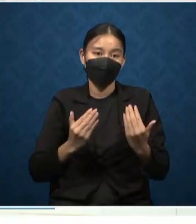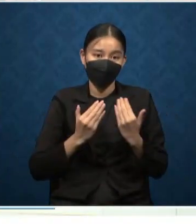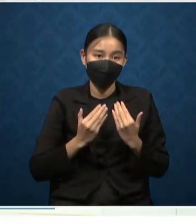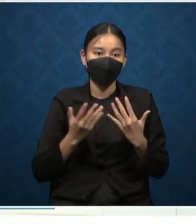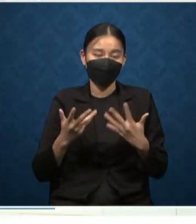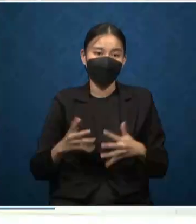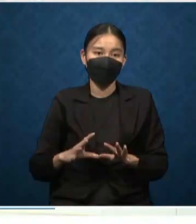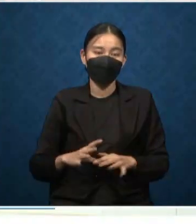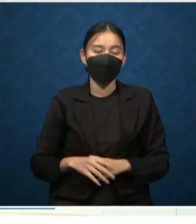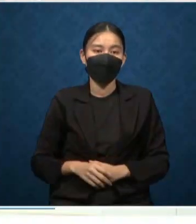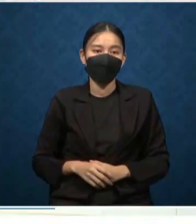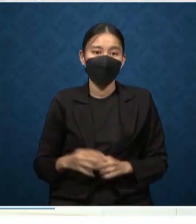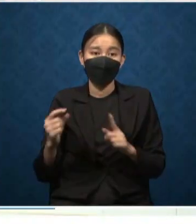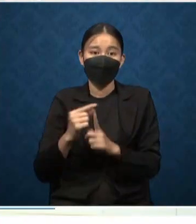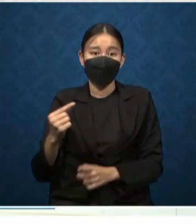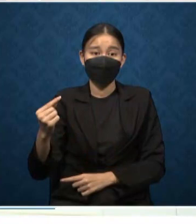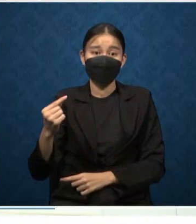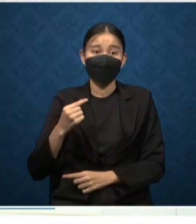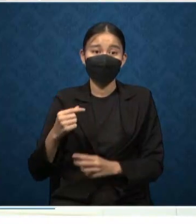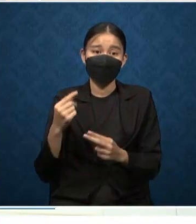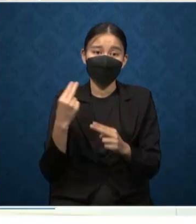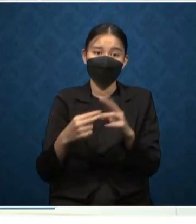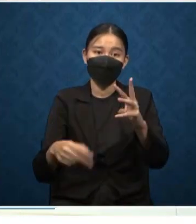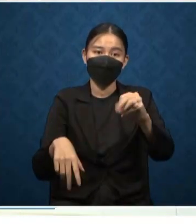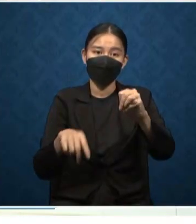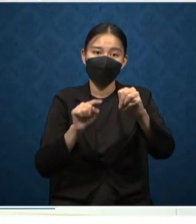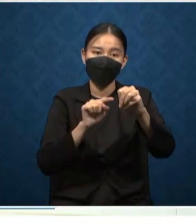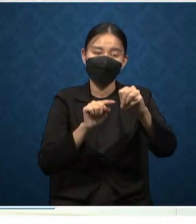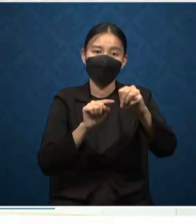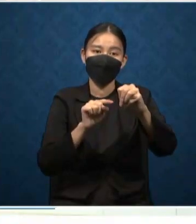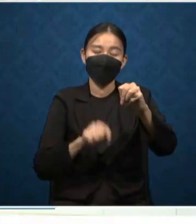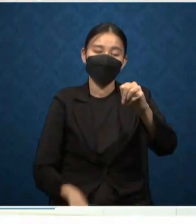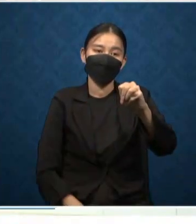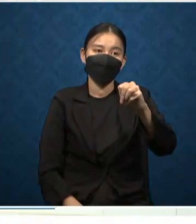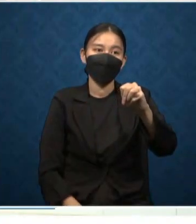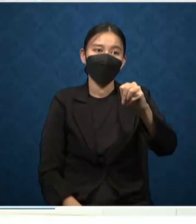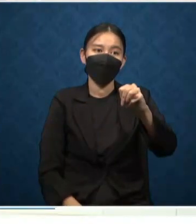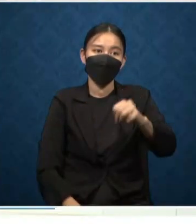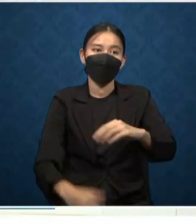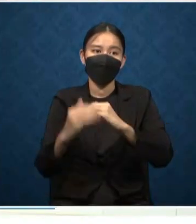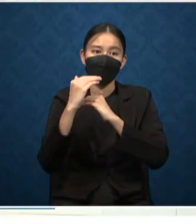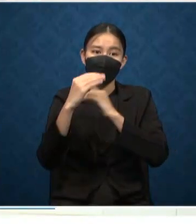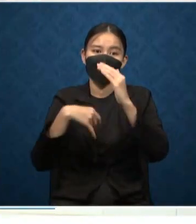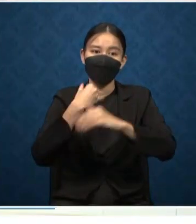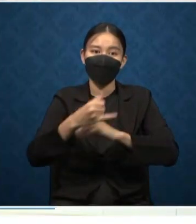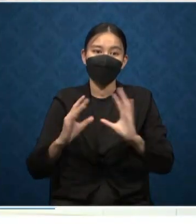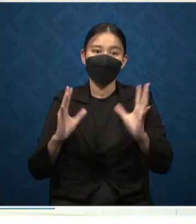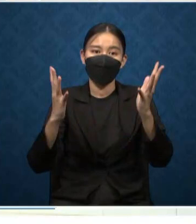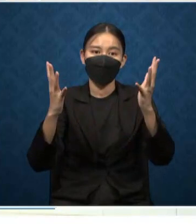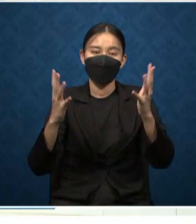ครอ ครับ ไม่มี กอบ การ ส้ สุด ครับ.